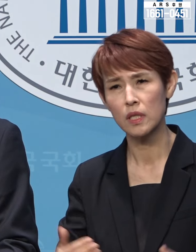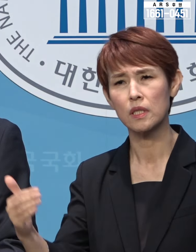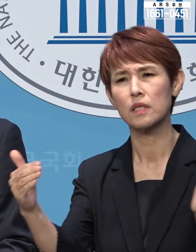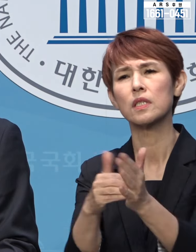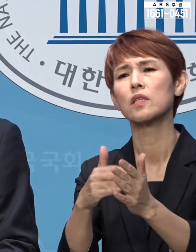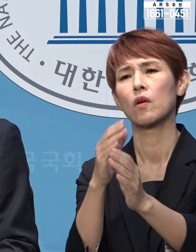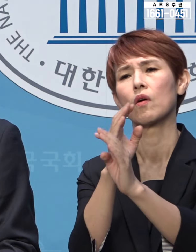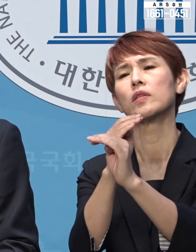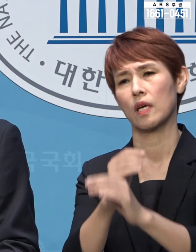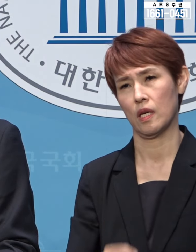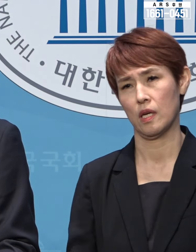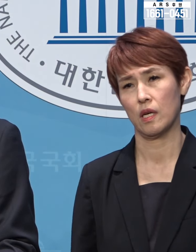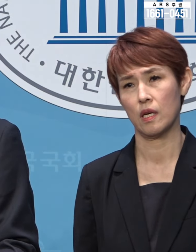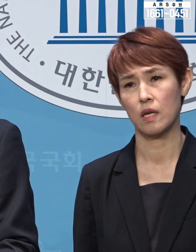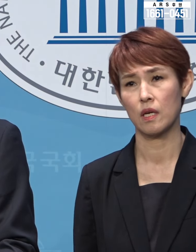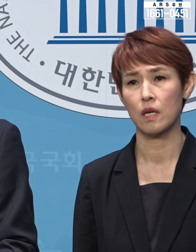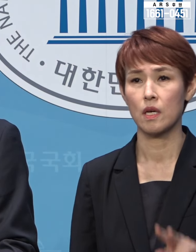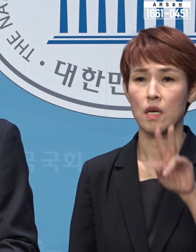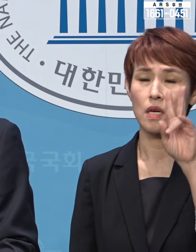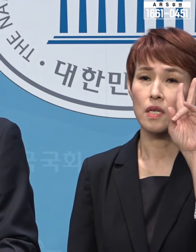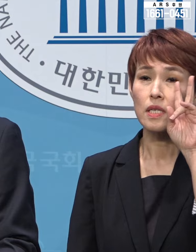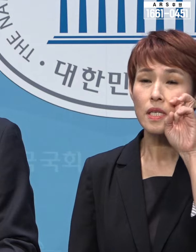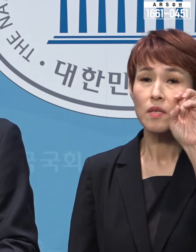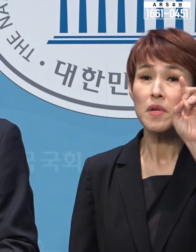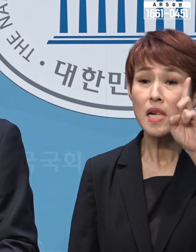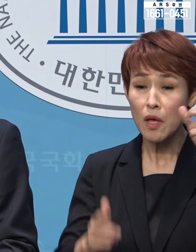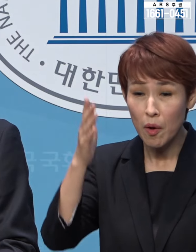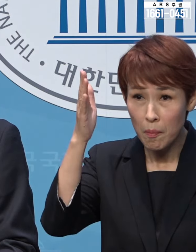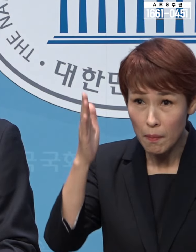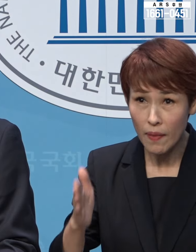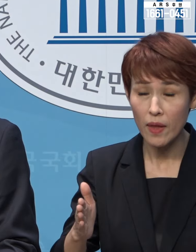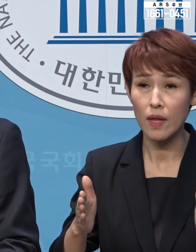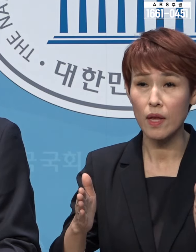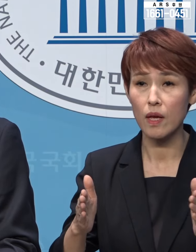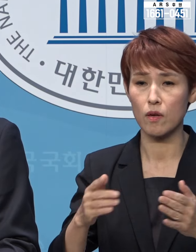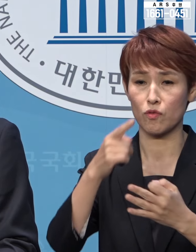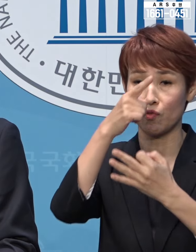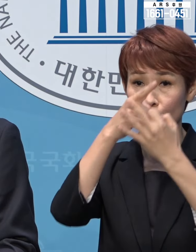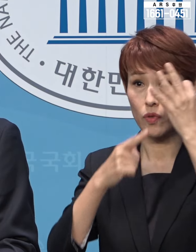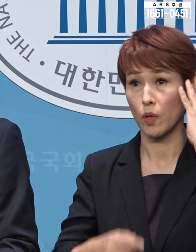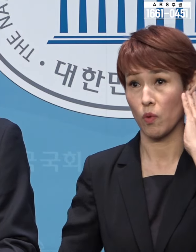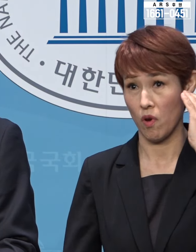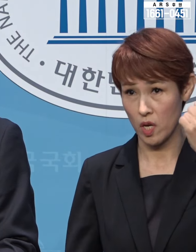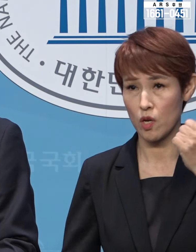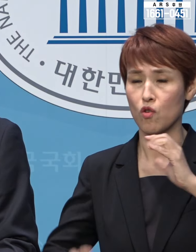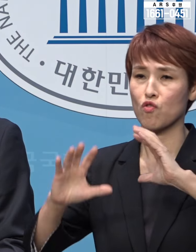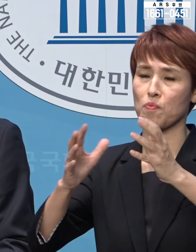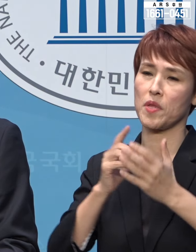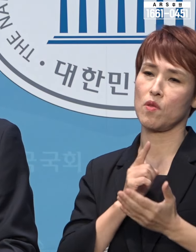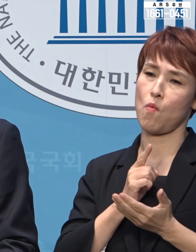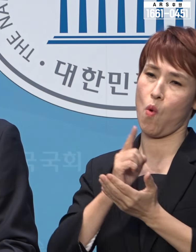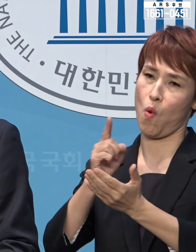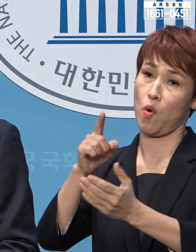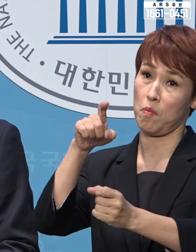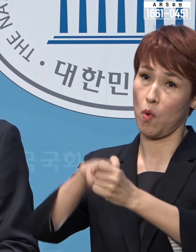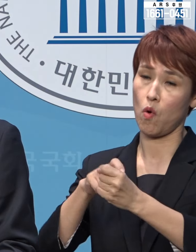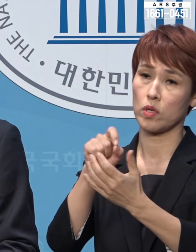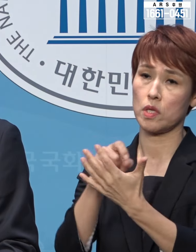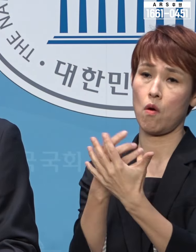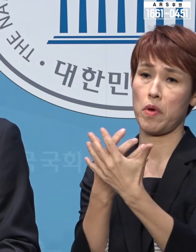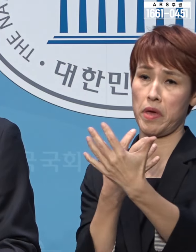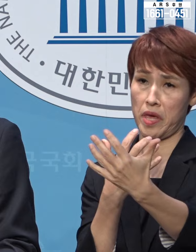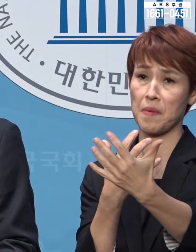합니까 21개월 만에 윤석일 대통령이 국민보고 기자 의견을